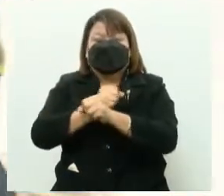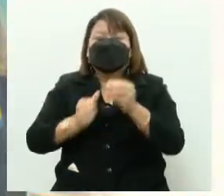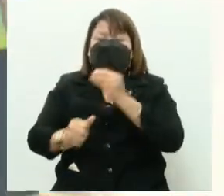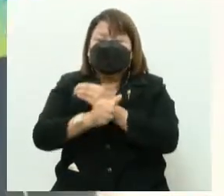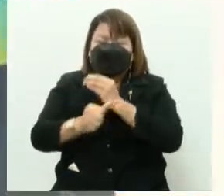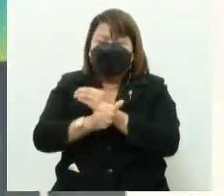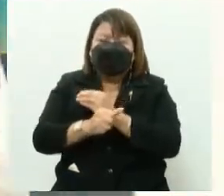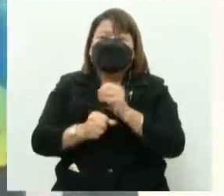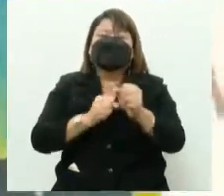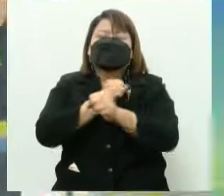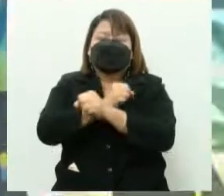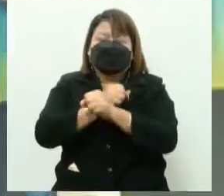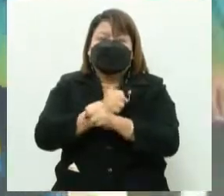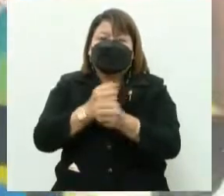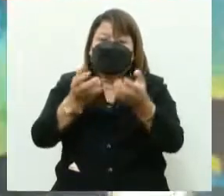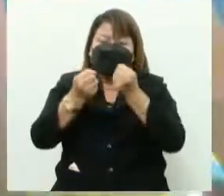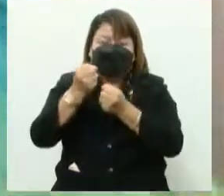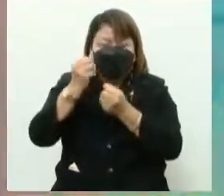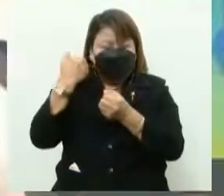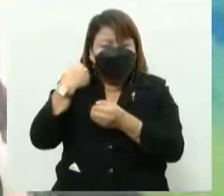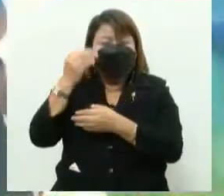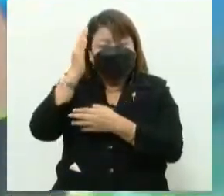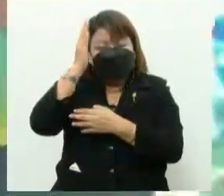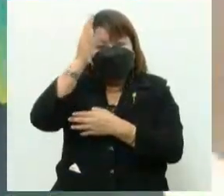มือที่อาจเกิดขึ้นในอนาคต